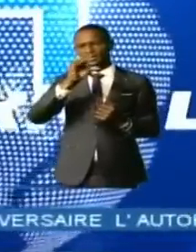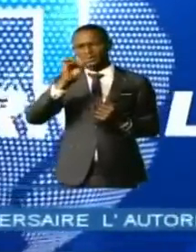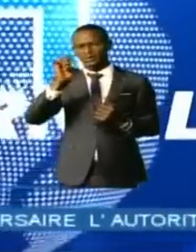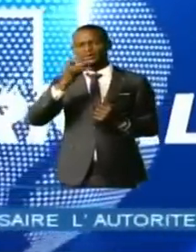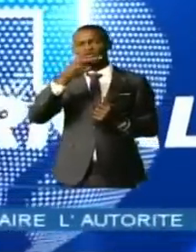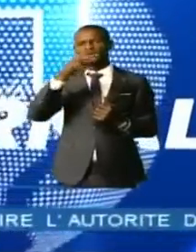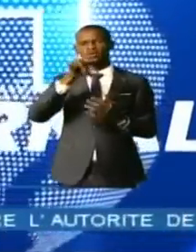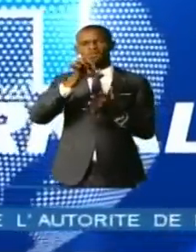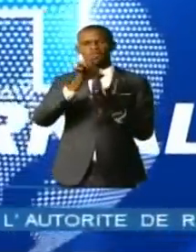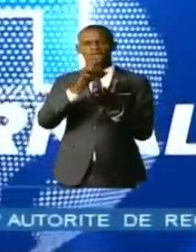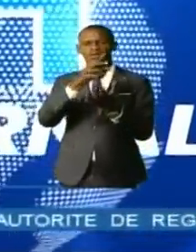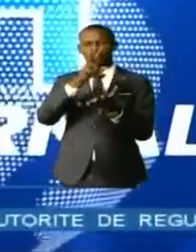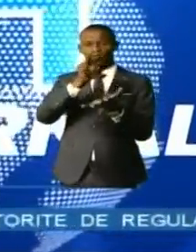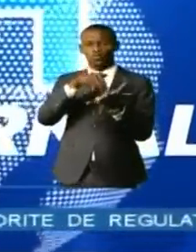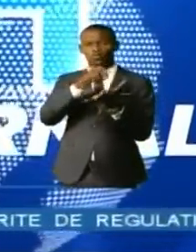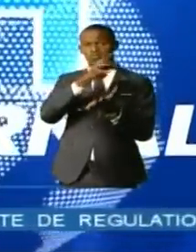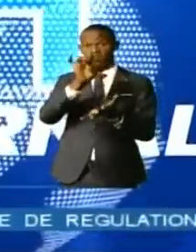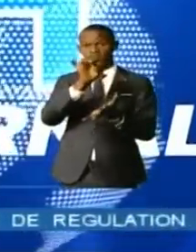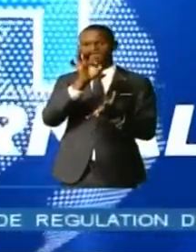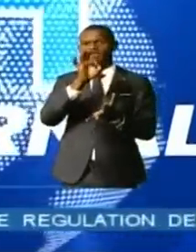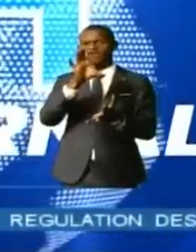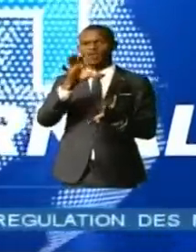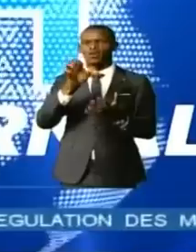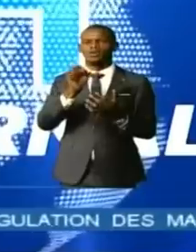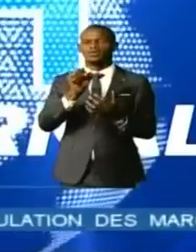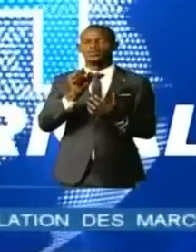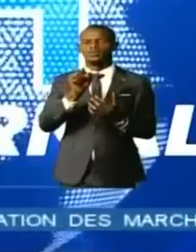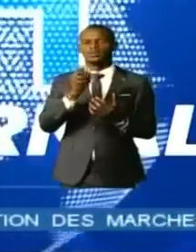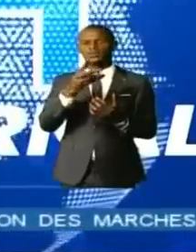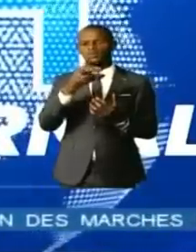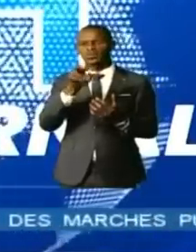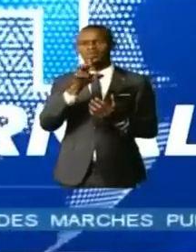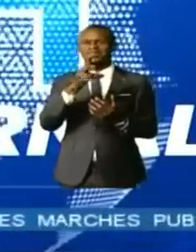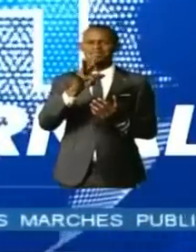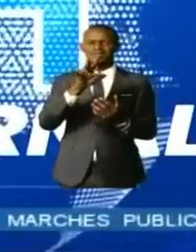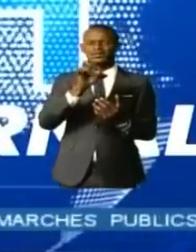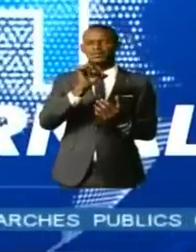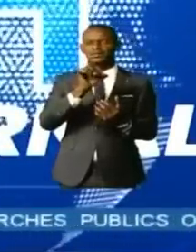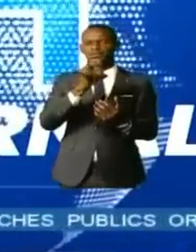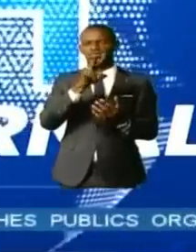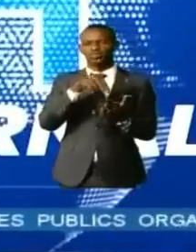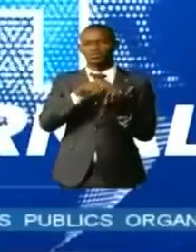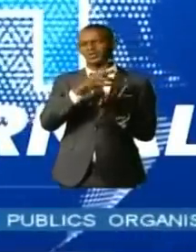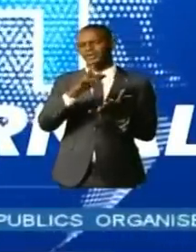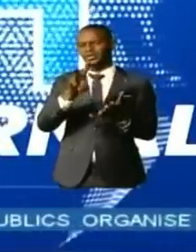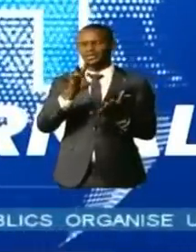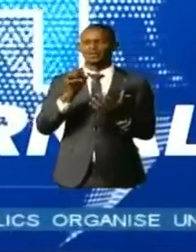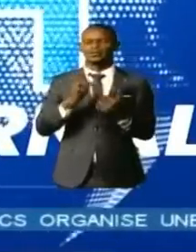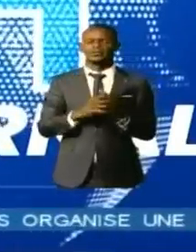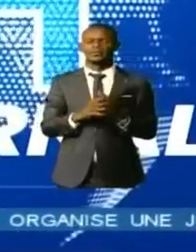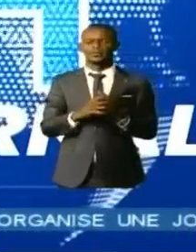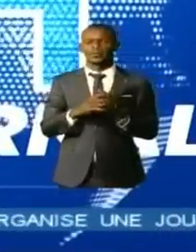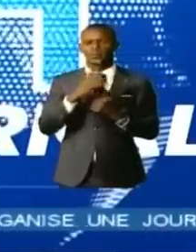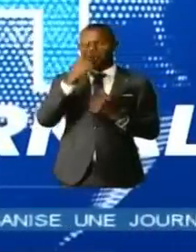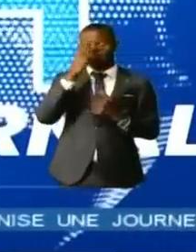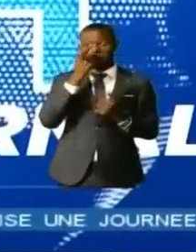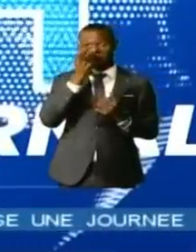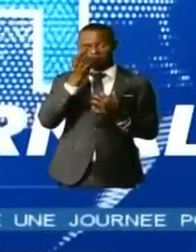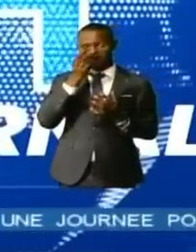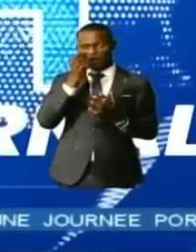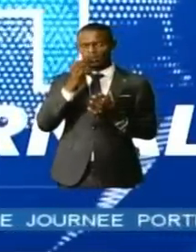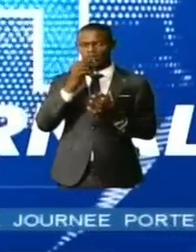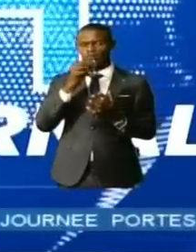2800 francs congolais, 2750 francs congolais, 2300 francs congolais pour le pétrole, zone